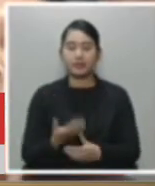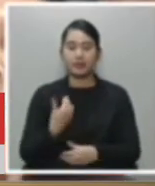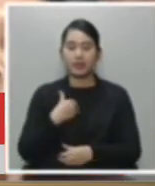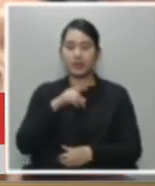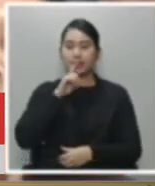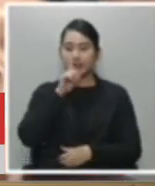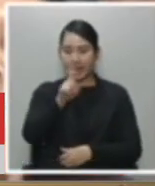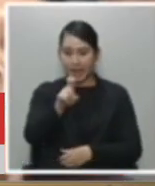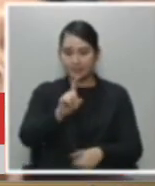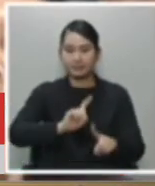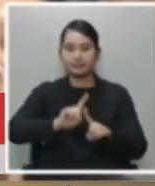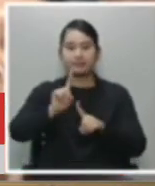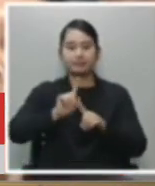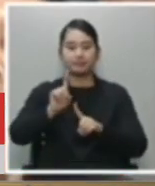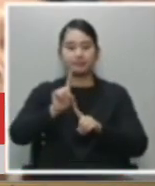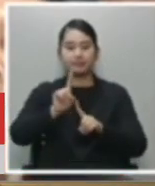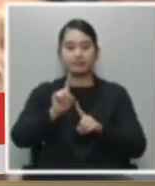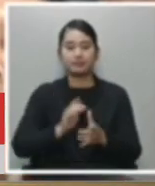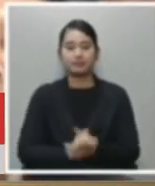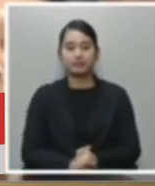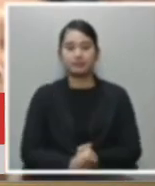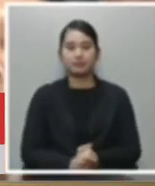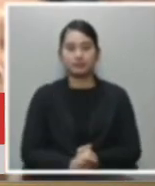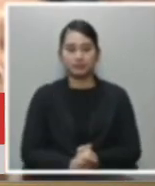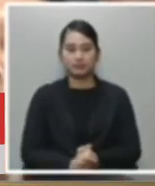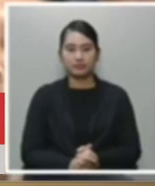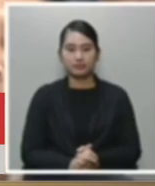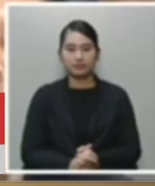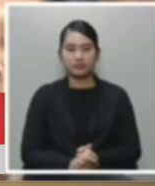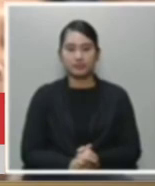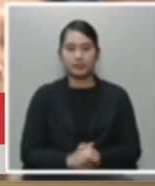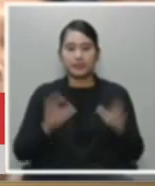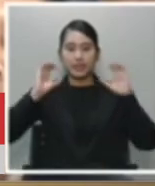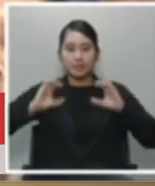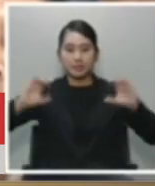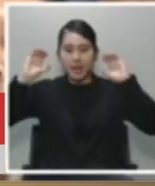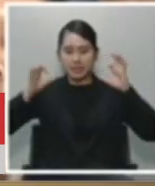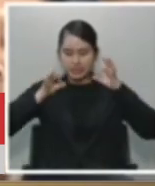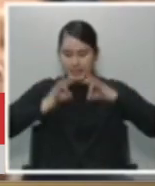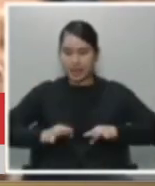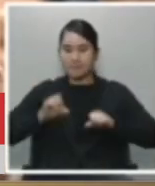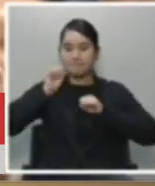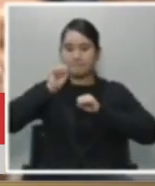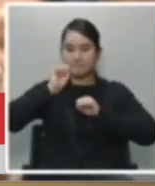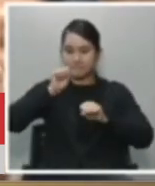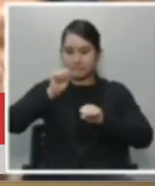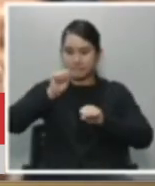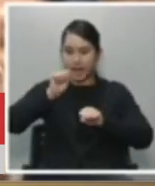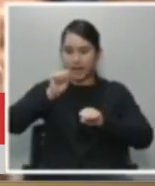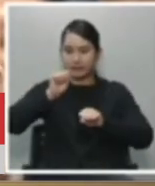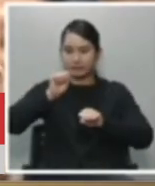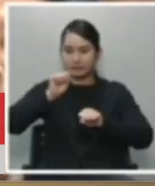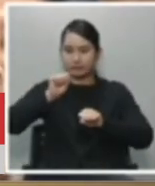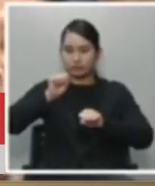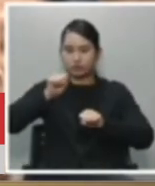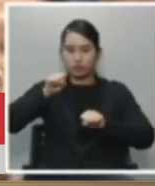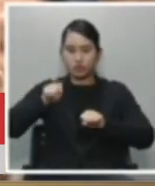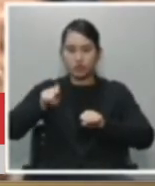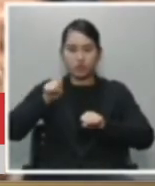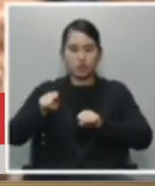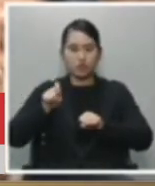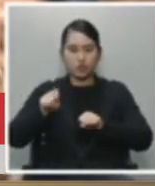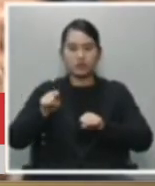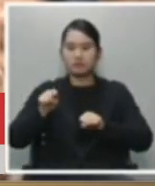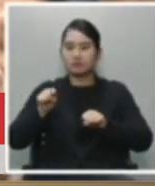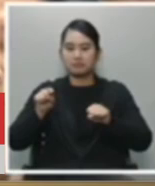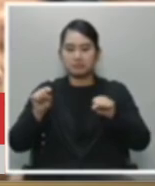ข้อแรกของกระผมครับท่านประธานทำไมรัฐบาลจึงไม่ตัดสินใจประกาศสถานการณ์ในสภาวะ